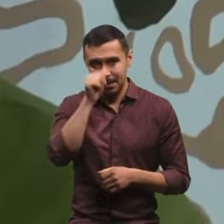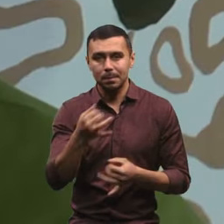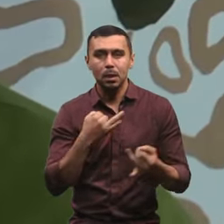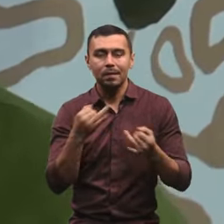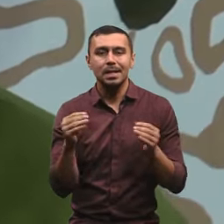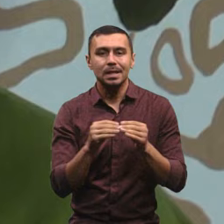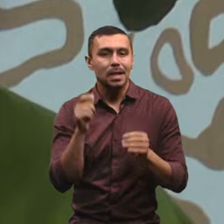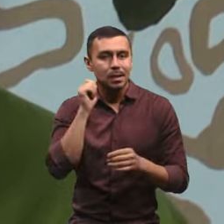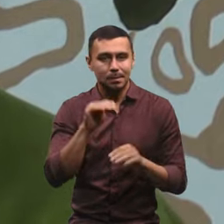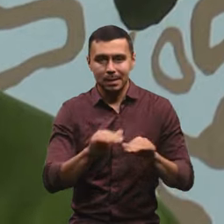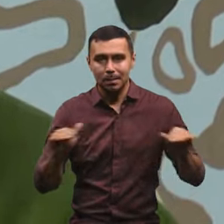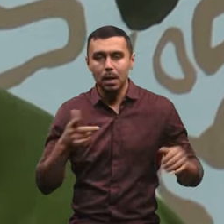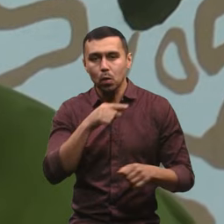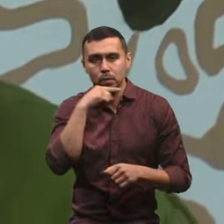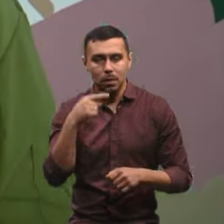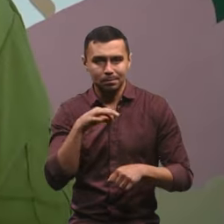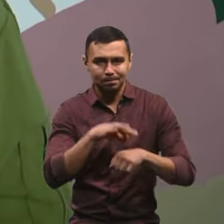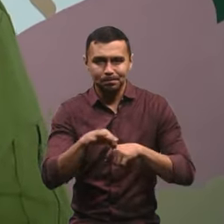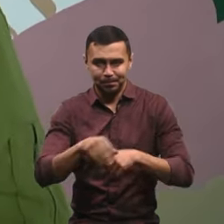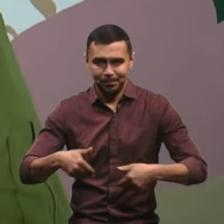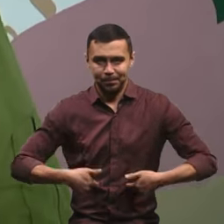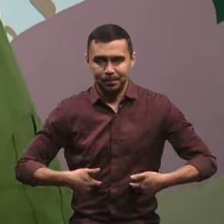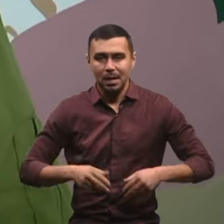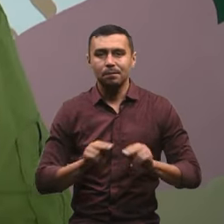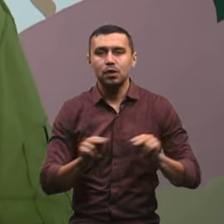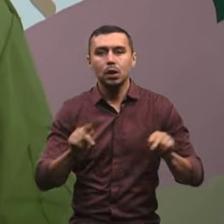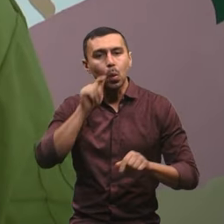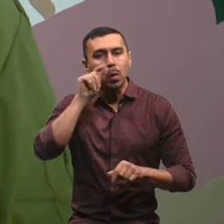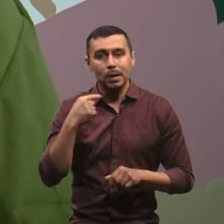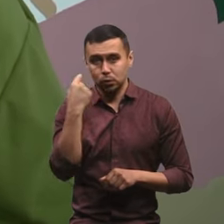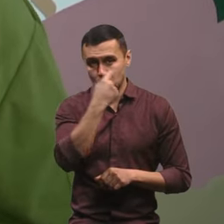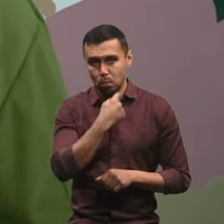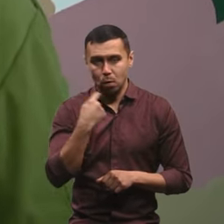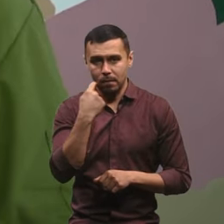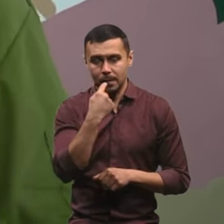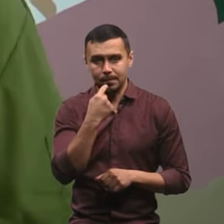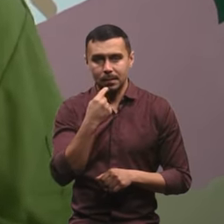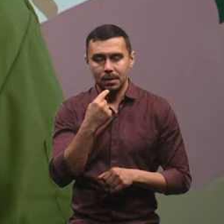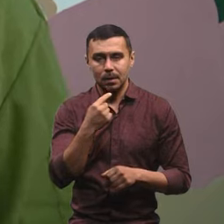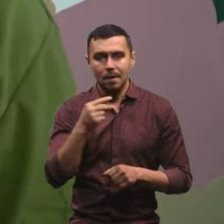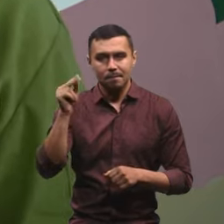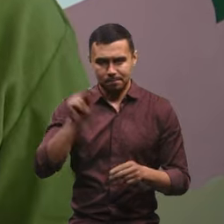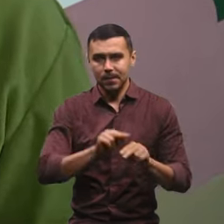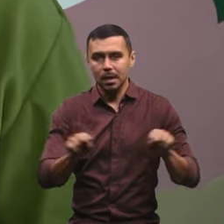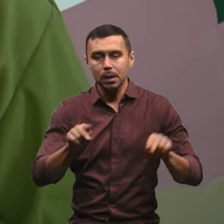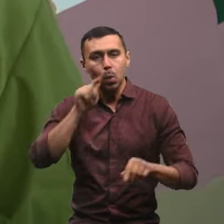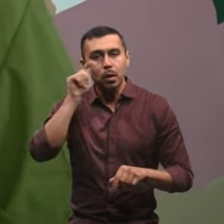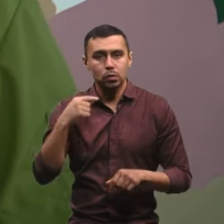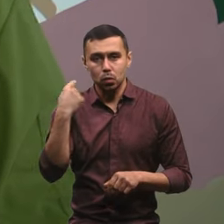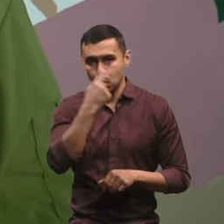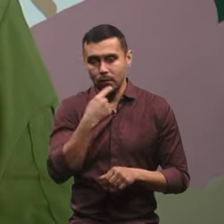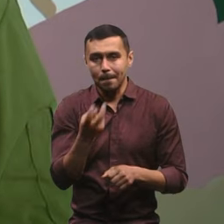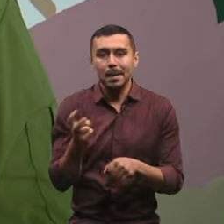з 10-річними дітьми, яких росіяни морили голодом. Вчителька української мови вивчала, викладала в них українську мову,